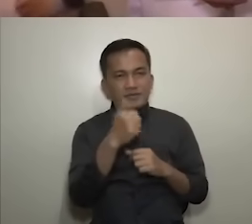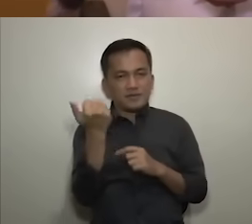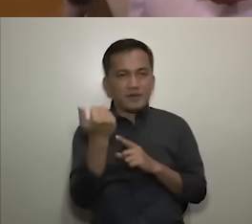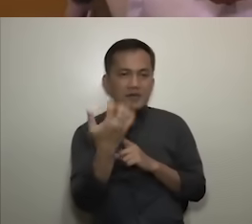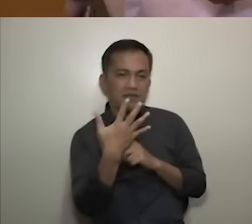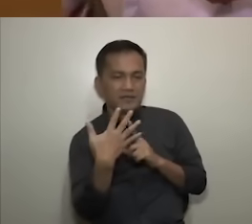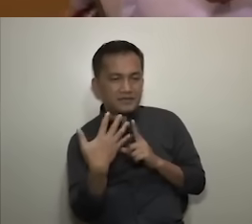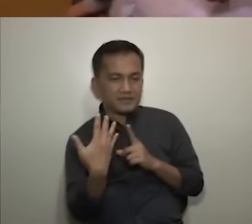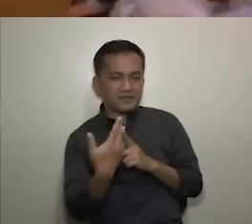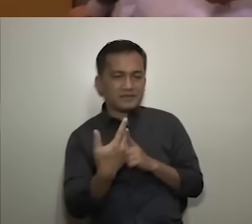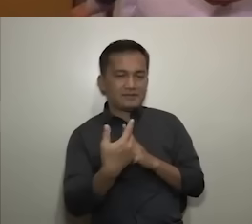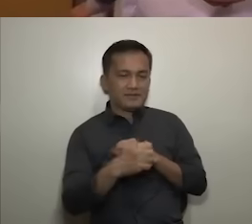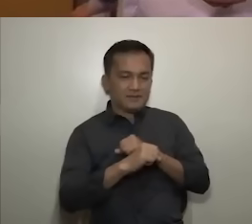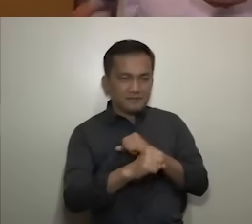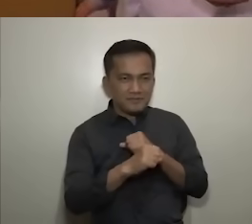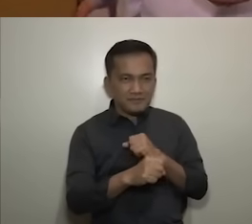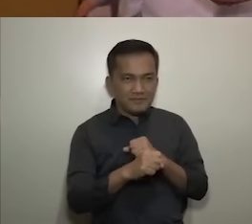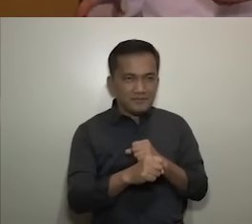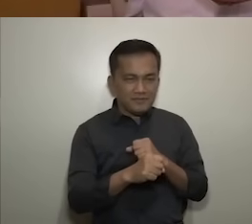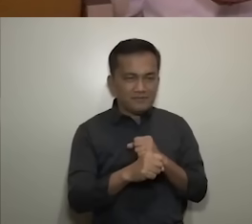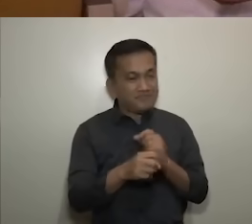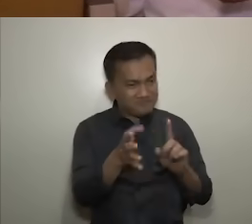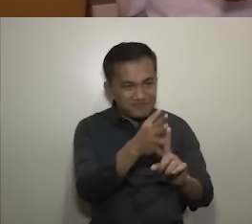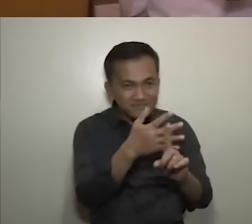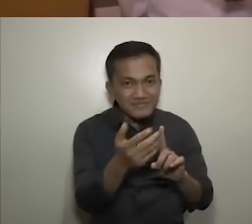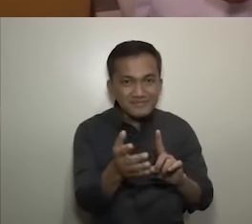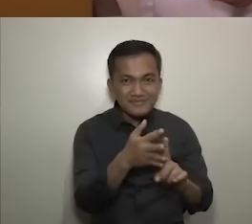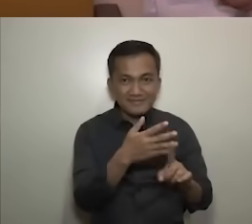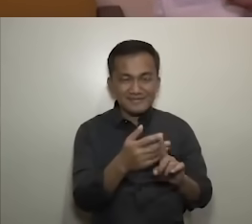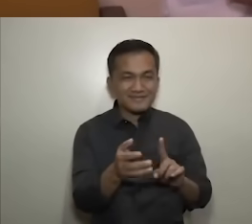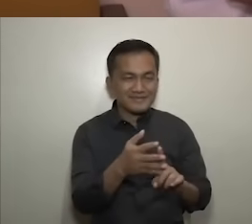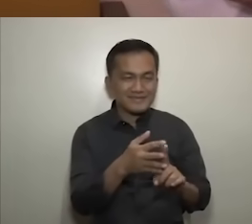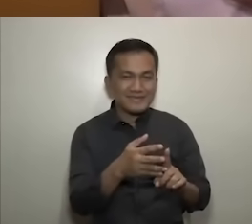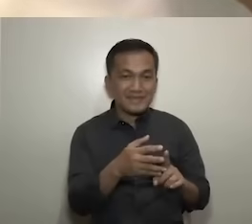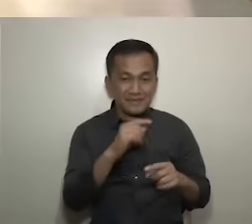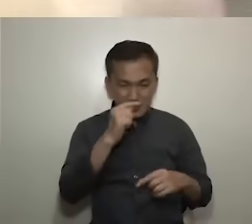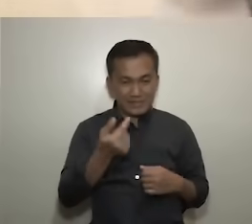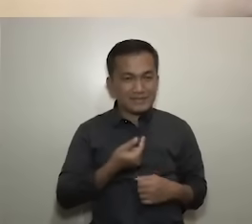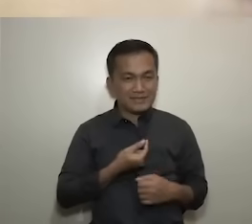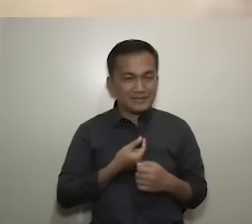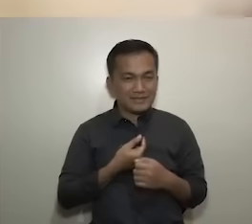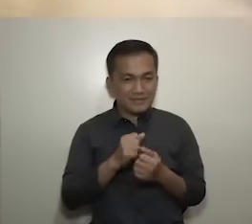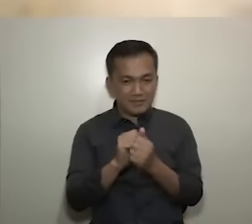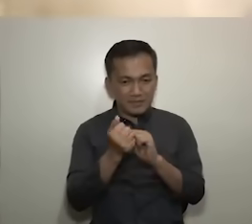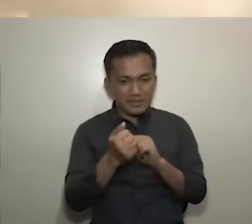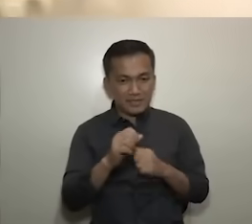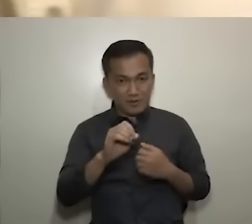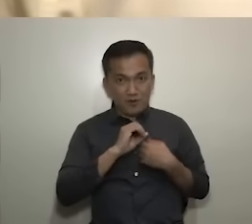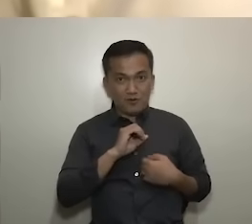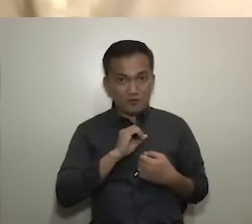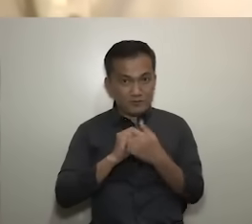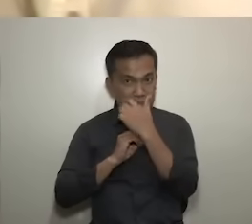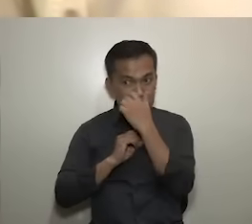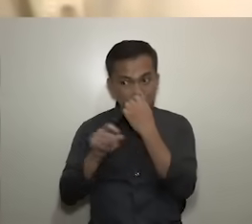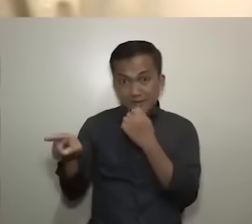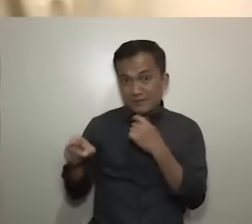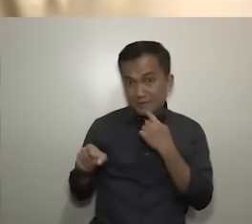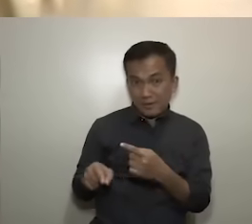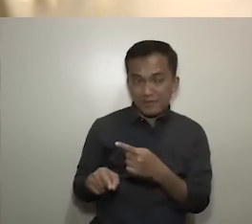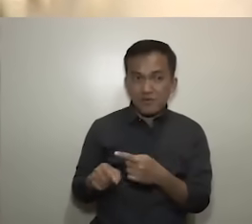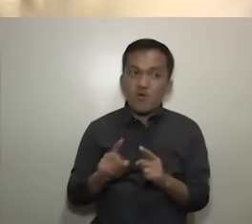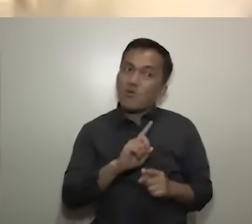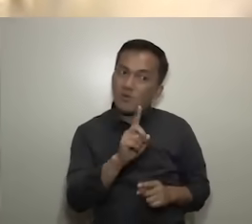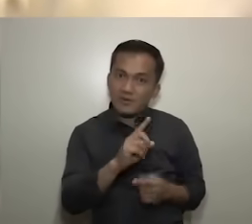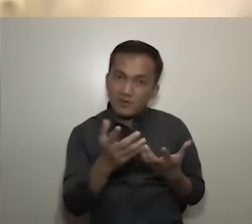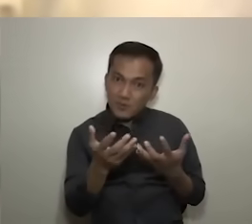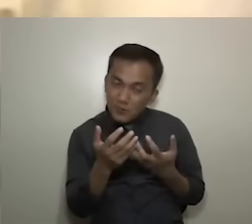inyo, tuturuan mo, depende, ibobolahin mo. Siyempre yung mga guests, magigift sa'yo. Yun yung sinasabi niya na, what do